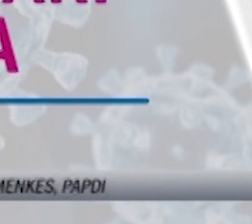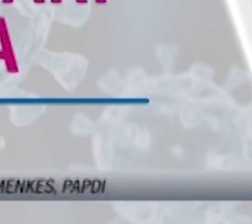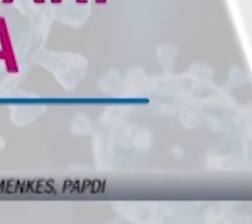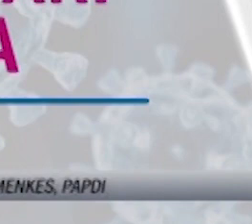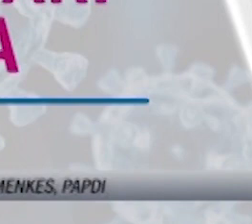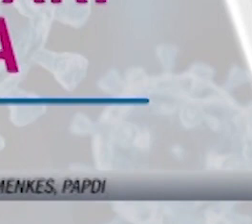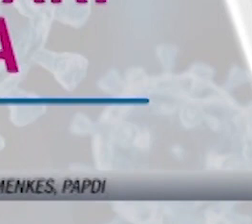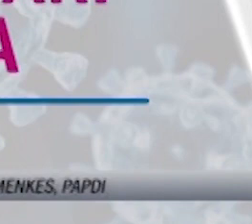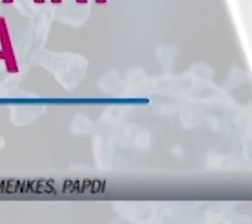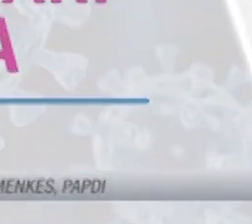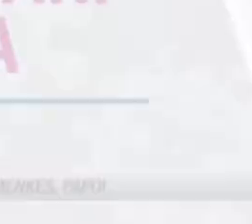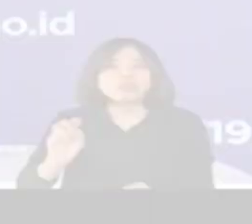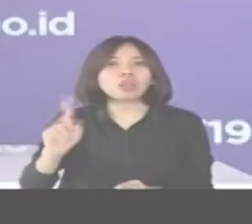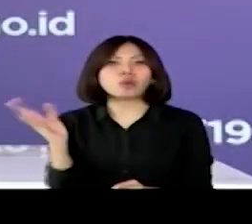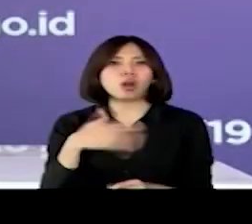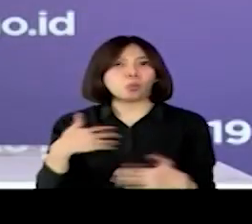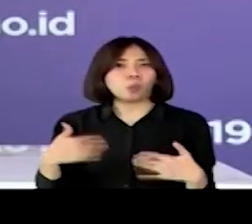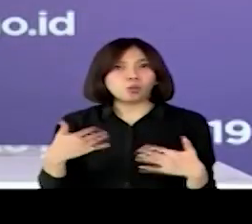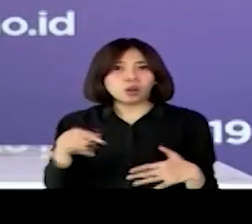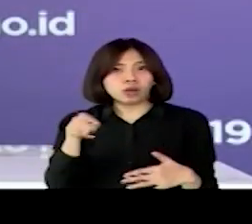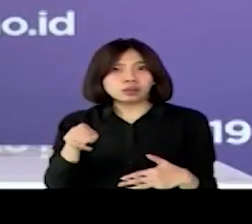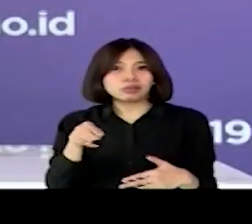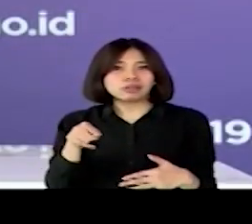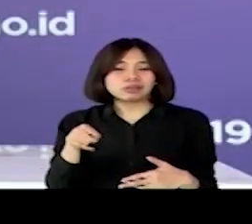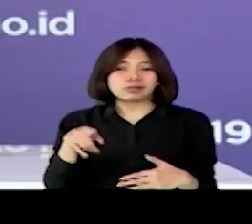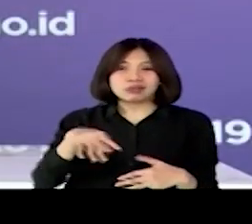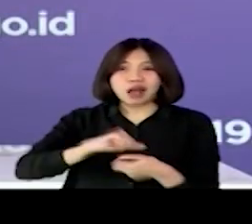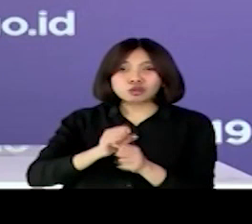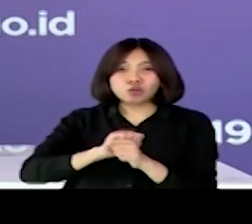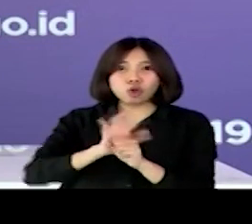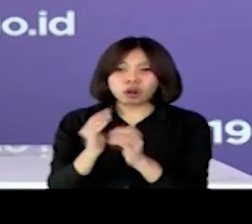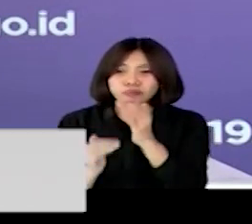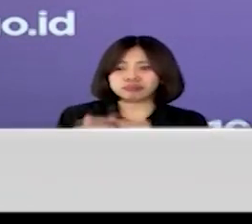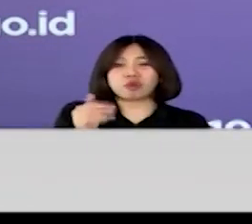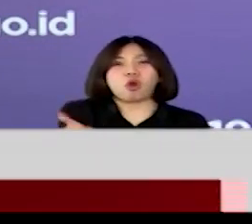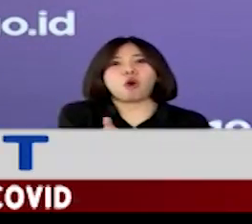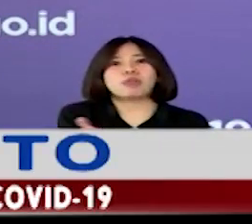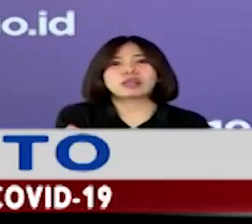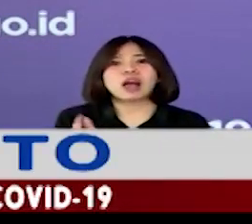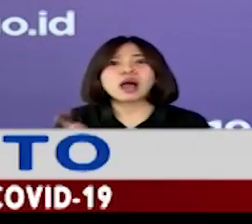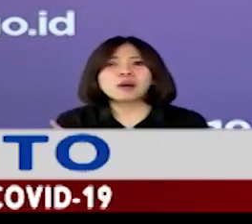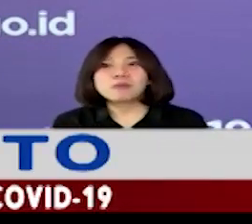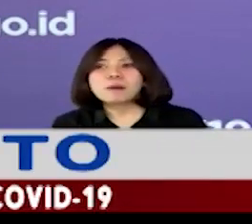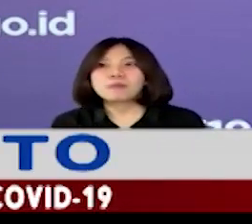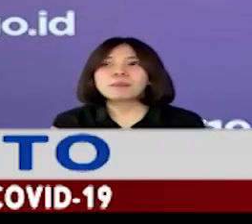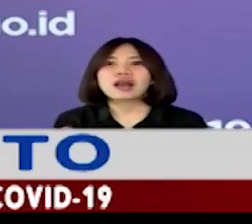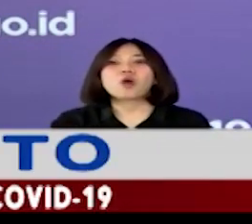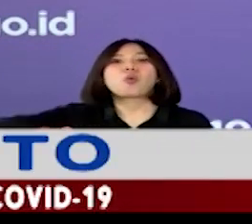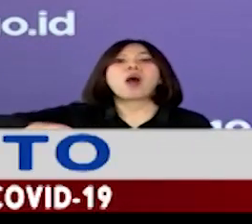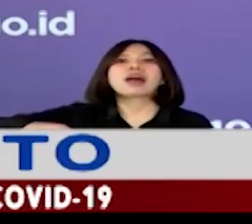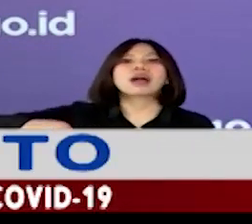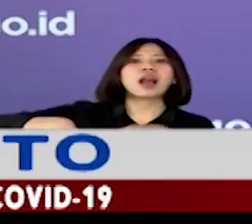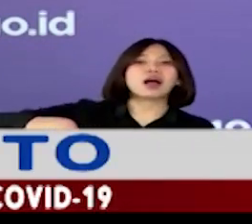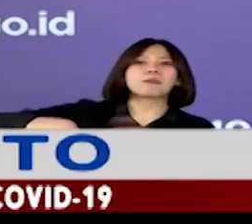COVID-19 di keluarga. Peningkatan kasus yang tajam sebagian besar terjadi akibat penularan di tingkat